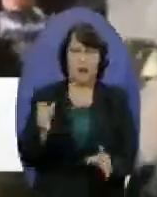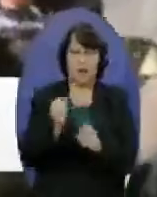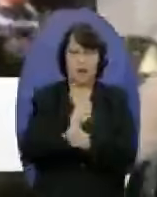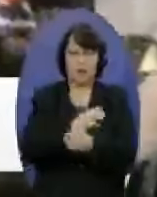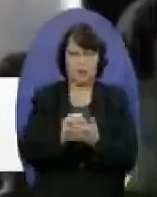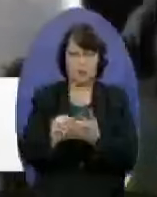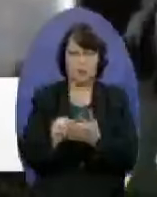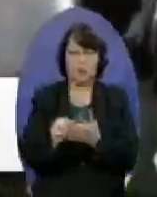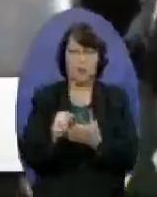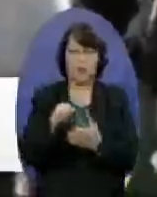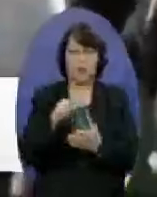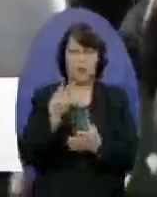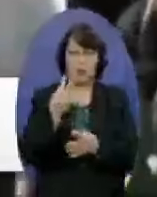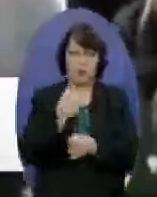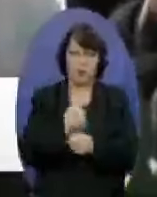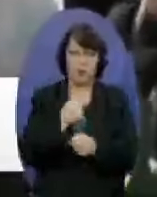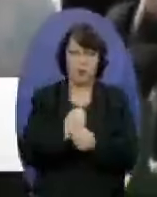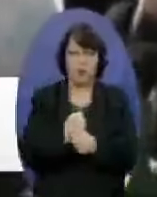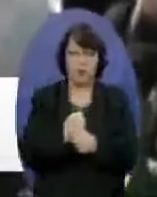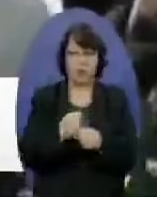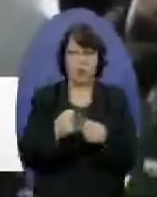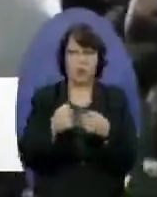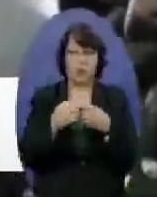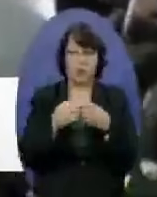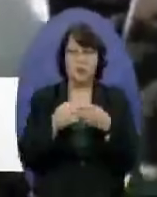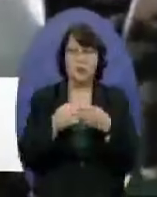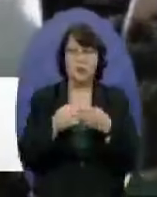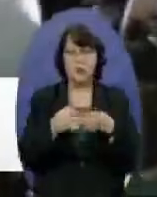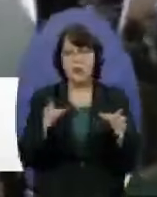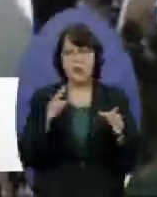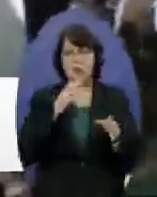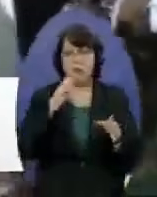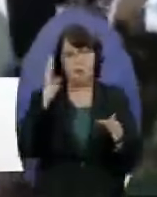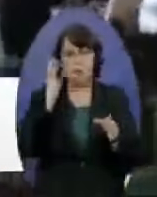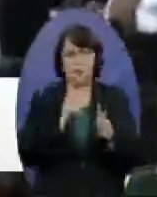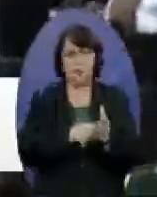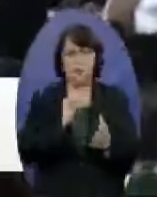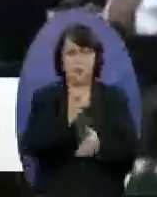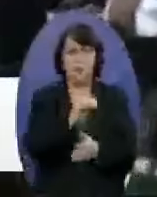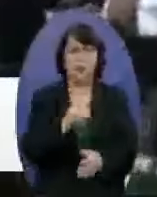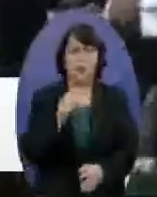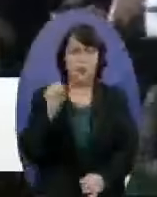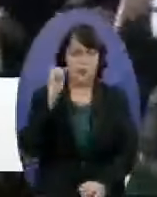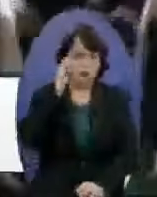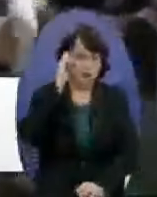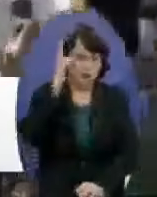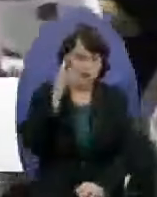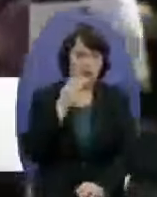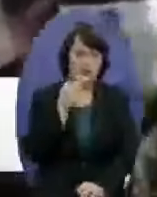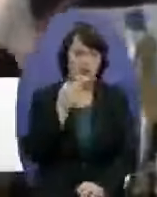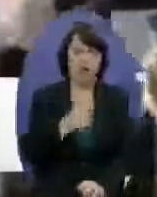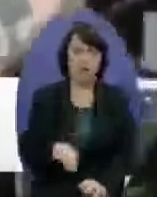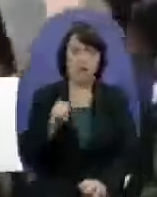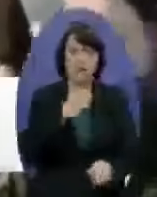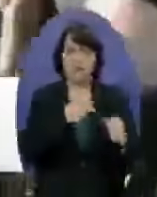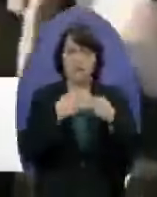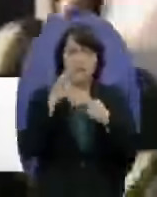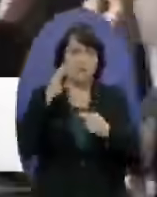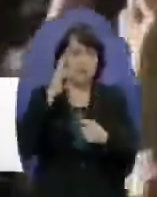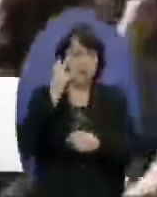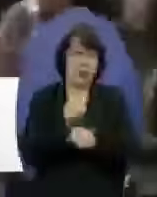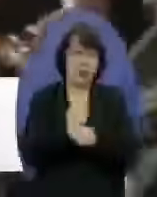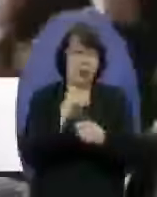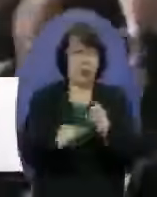нийтэд дэлгэх хэмээн шаардаж байна. За Конгрессийн төлөөлөгчдийн танхимд ерөнхийлөгч Трампын Ираны эсрэг цэргийн ажиллагаа явуулахтай холбоотой